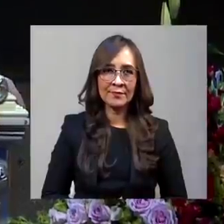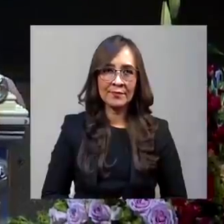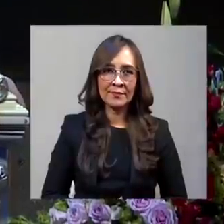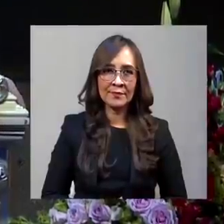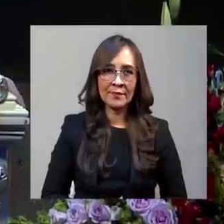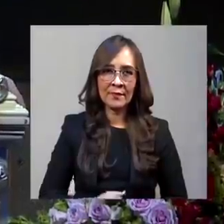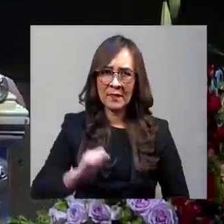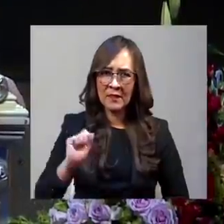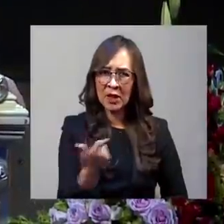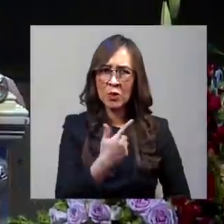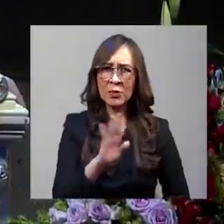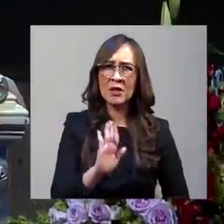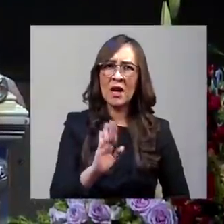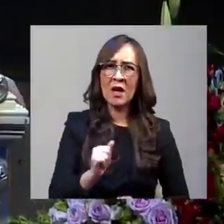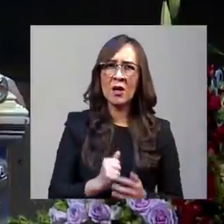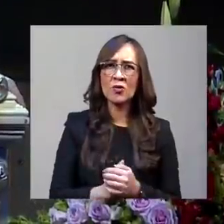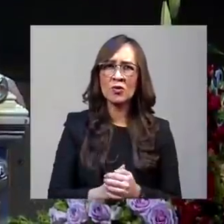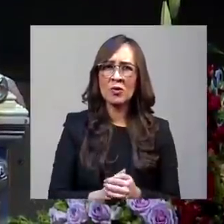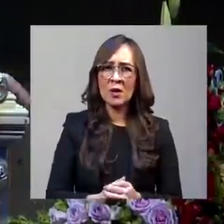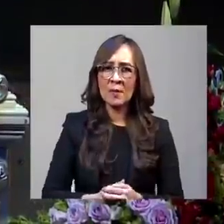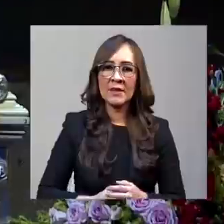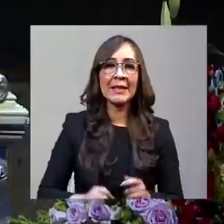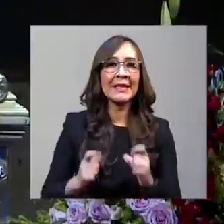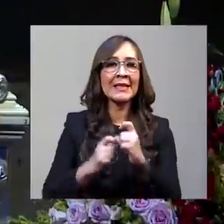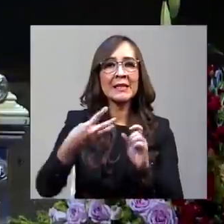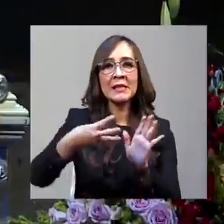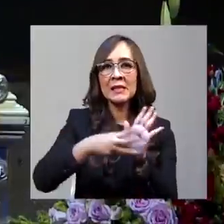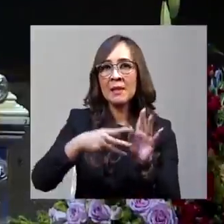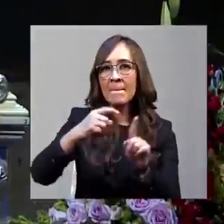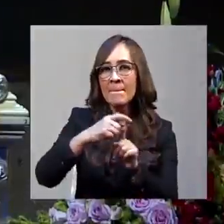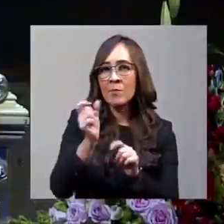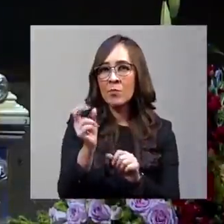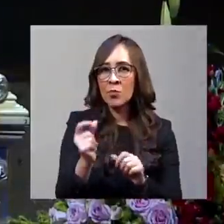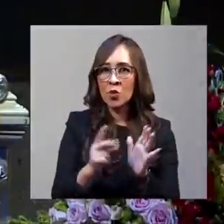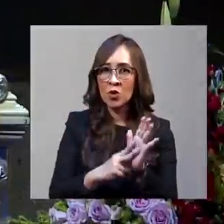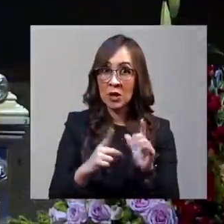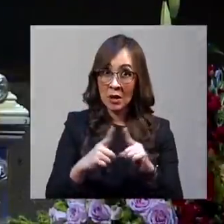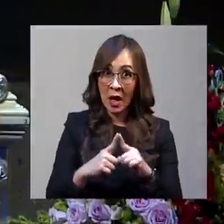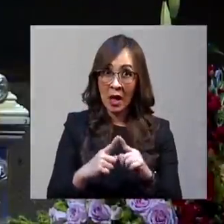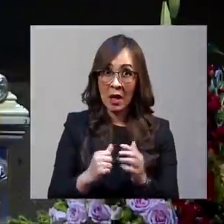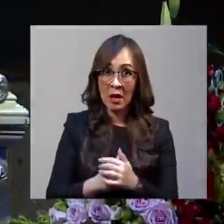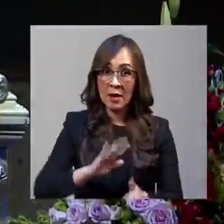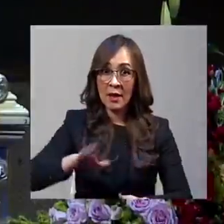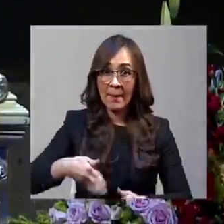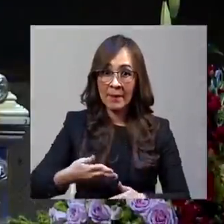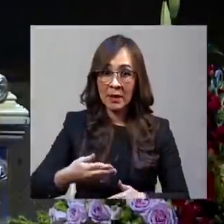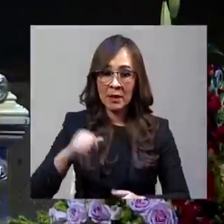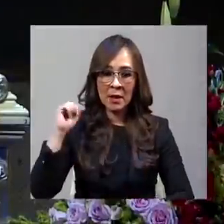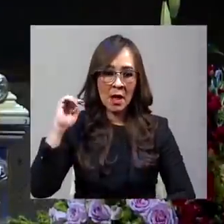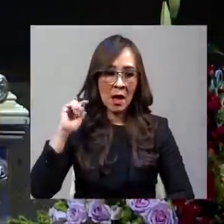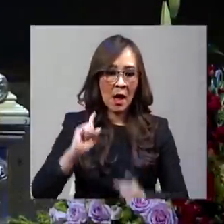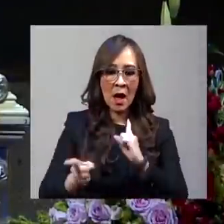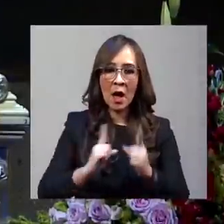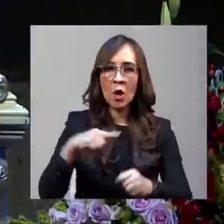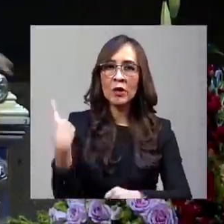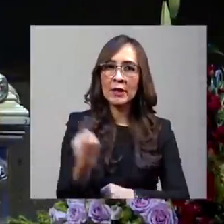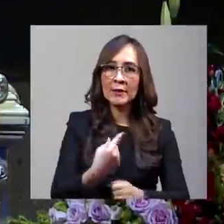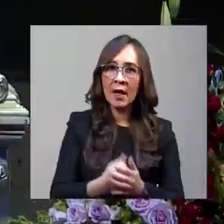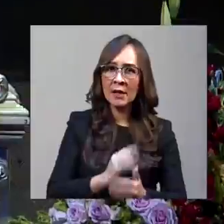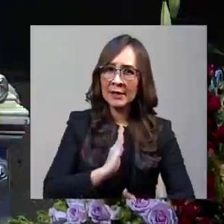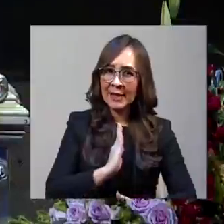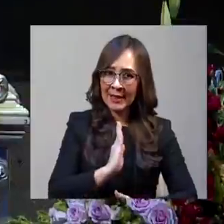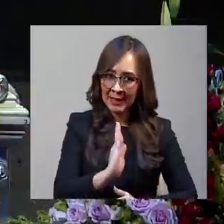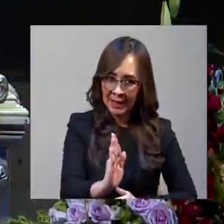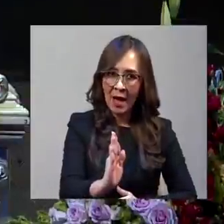Hidup gak harus sempurna karena kita belum tiba di sorga. Tapi selama kita kuat, selama kita setia, selama kita mengandalkan